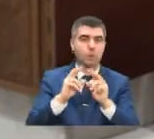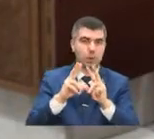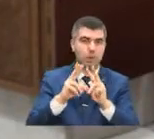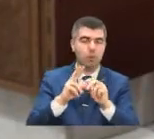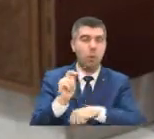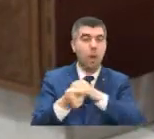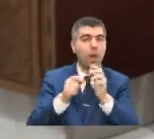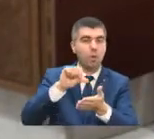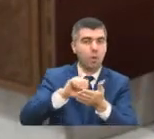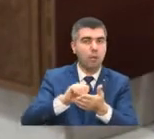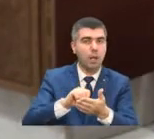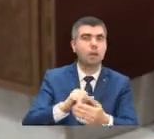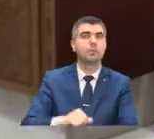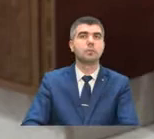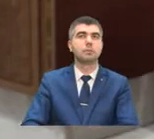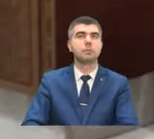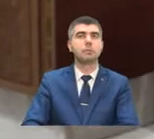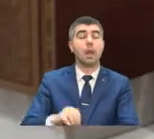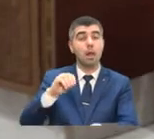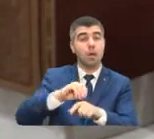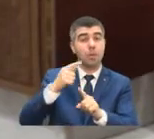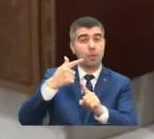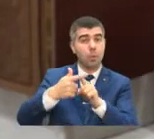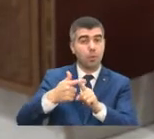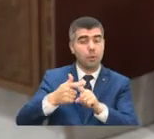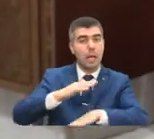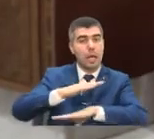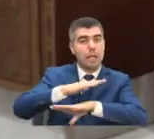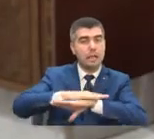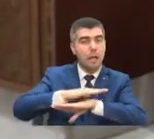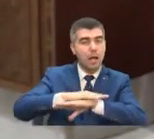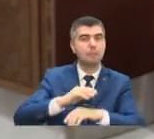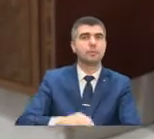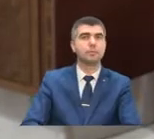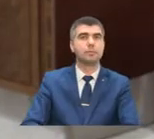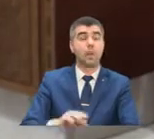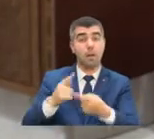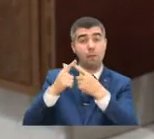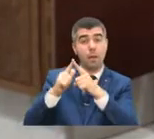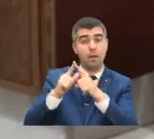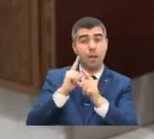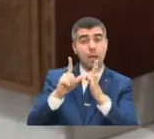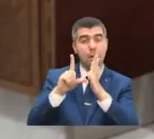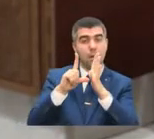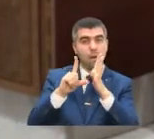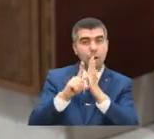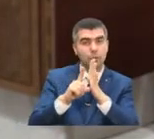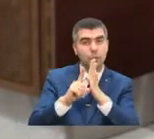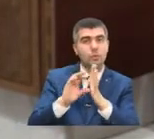القروي، كذلك احترام واحد العدد ضوابط قانونية معمارية